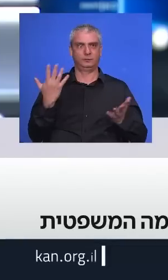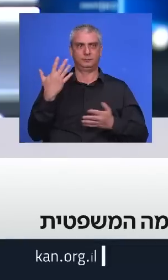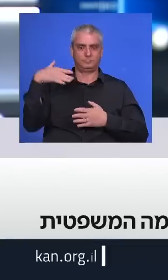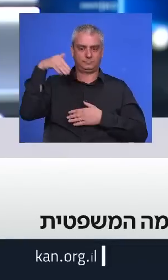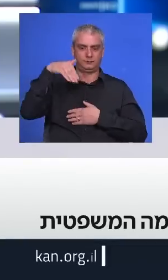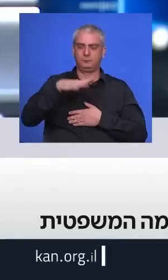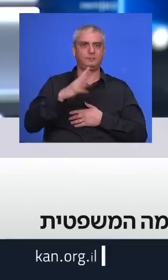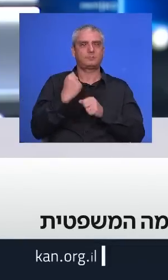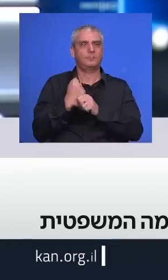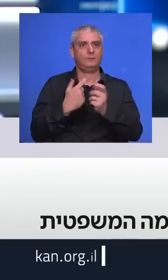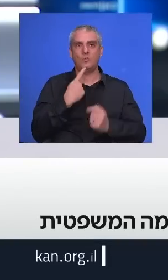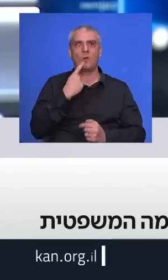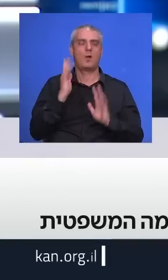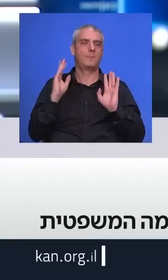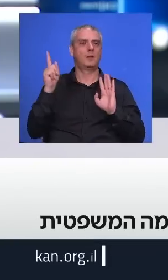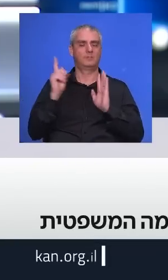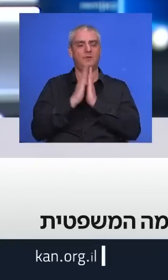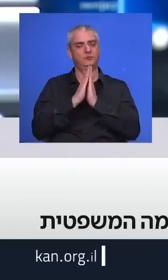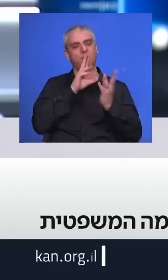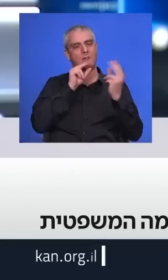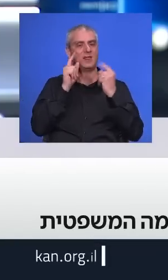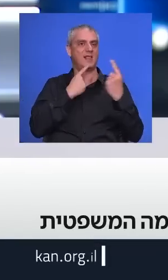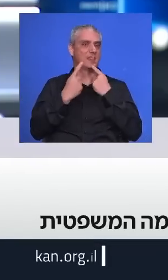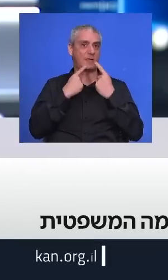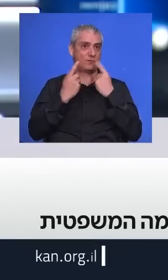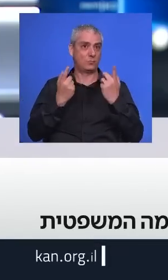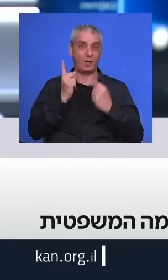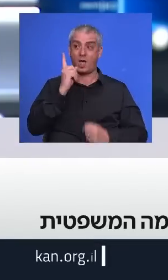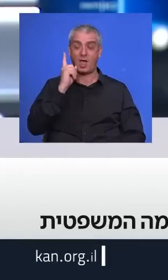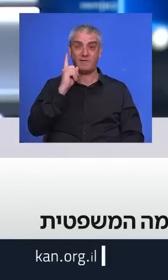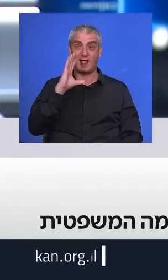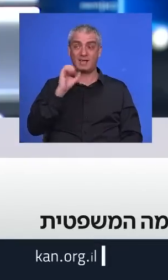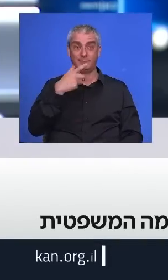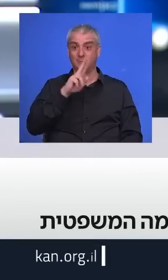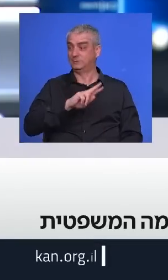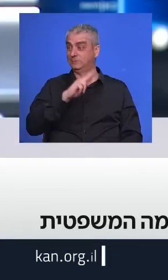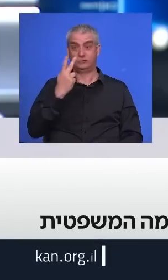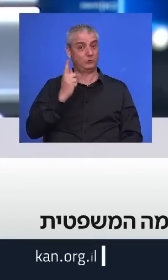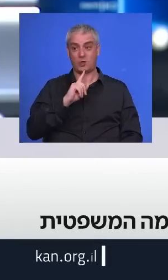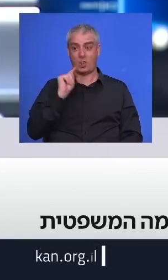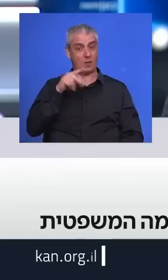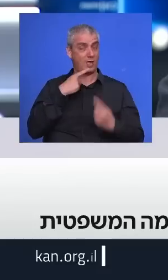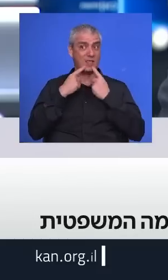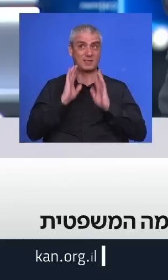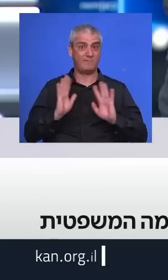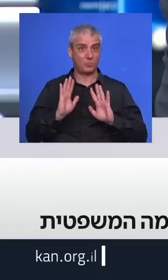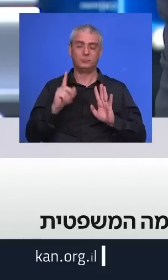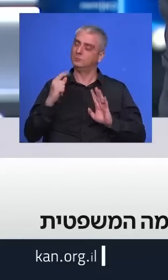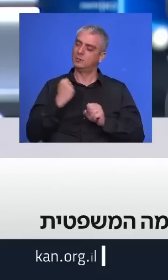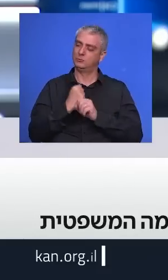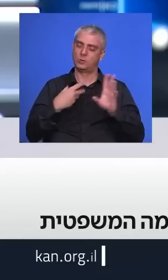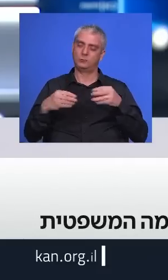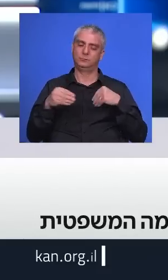מה תעשו? הוא אמר שהם קוראים להידברות, כמובן, אבל במידה והצד השני לא יגיע להידברות, הם ילכו